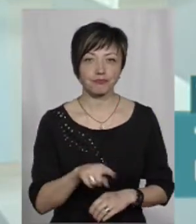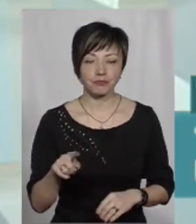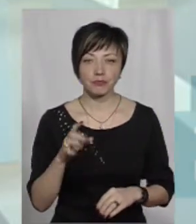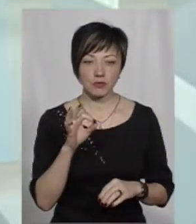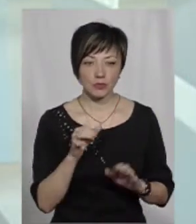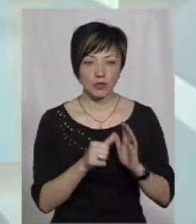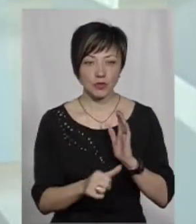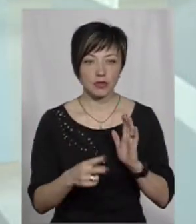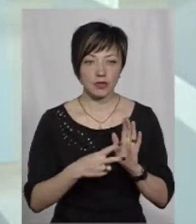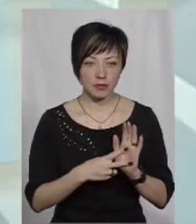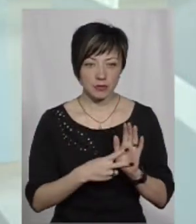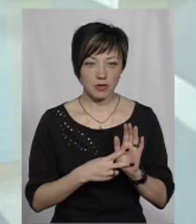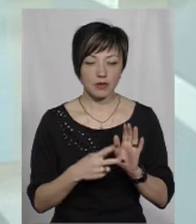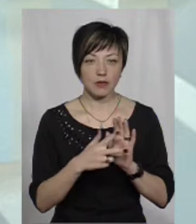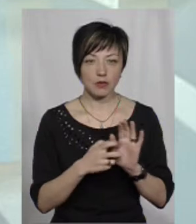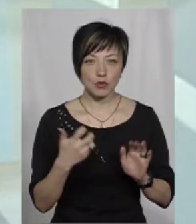номер